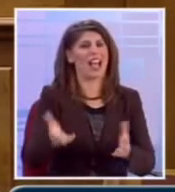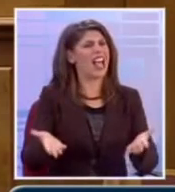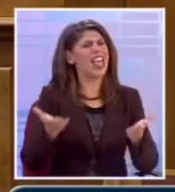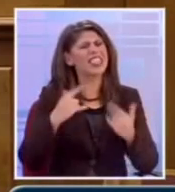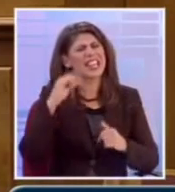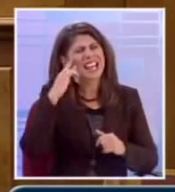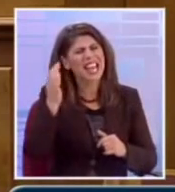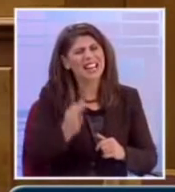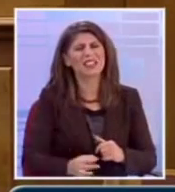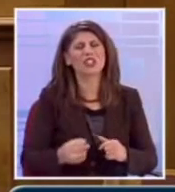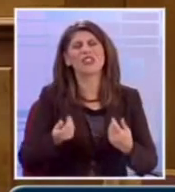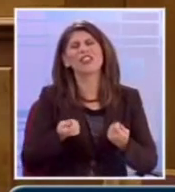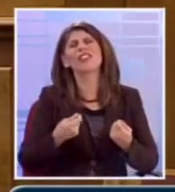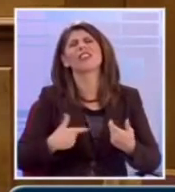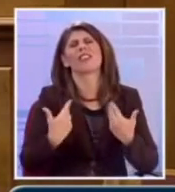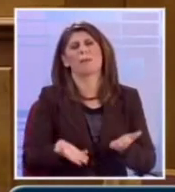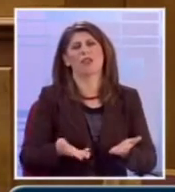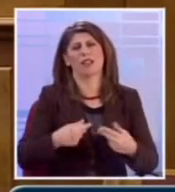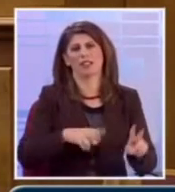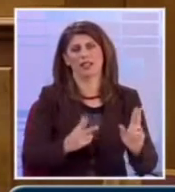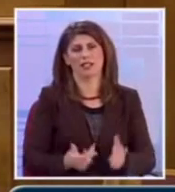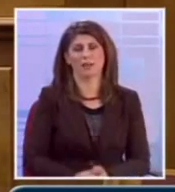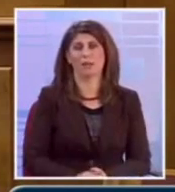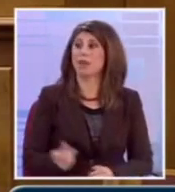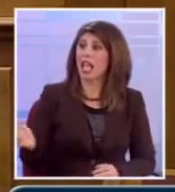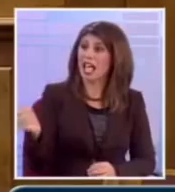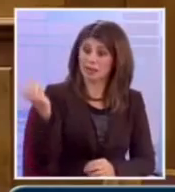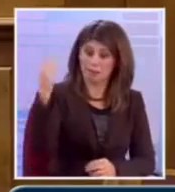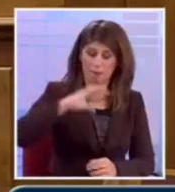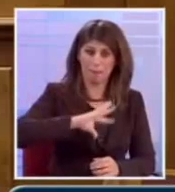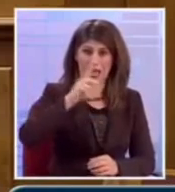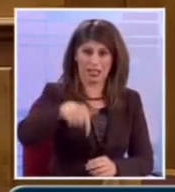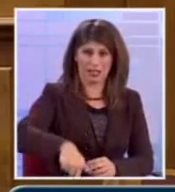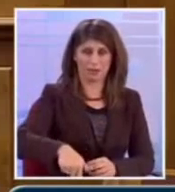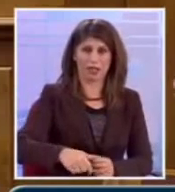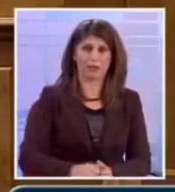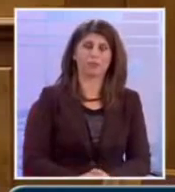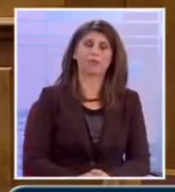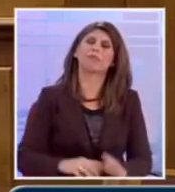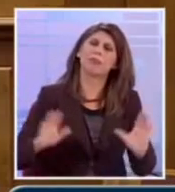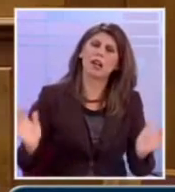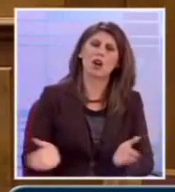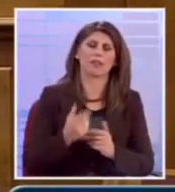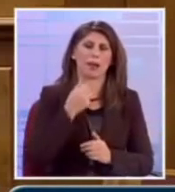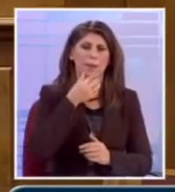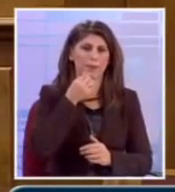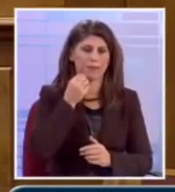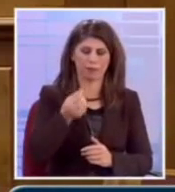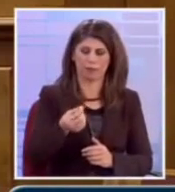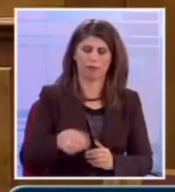είναι ρεαλιστικός, δεν είναι υλοποιήσιμος. Εσείς μέχρι σήμερα παρόλα αυτά